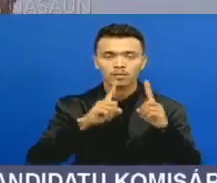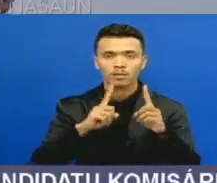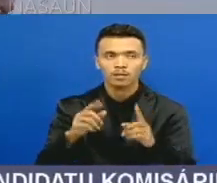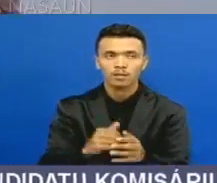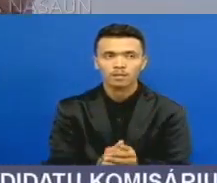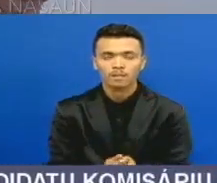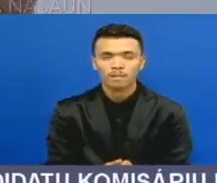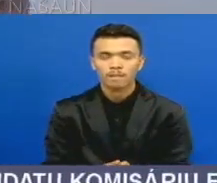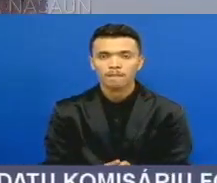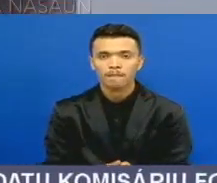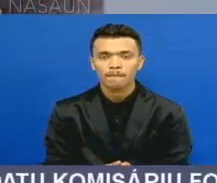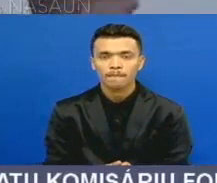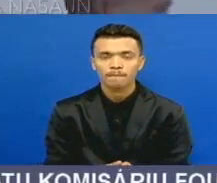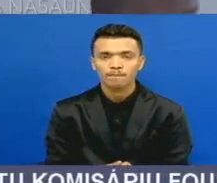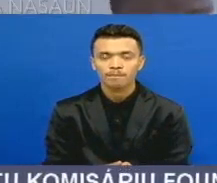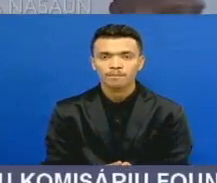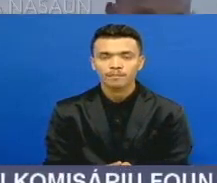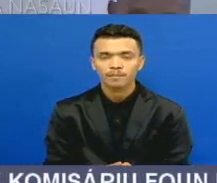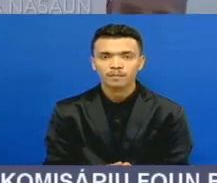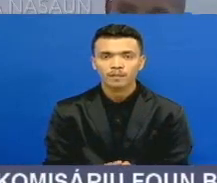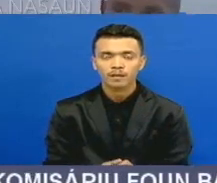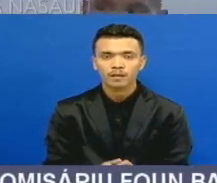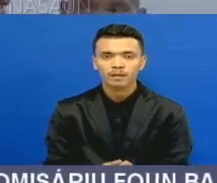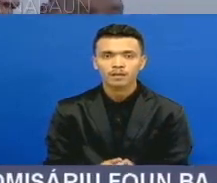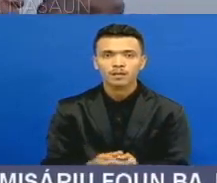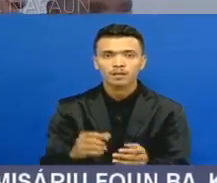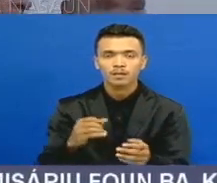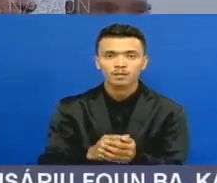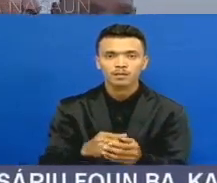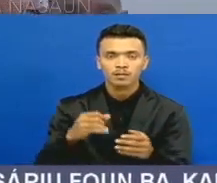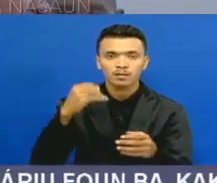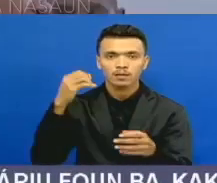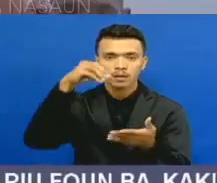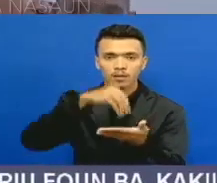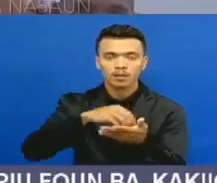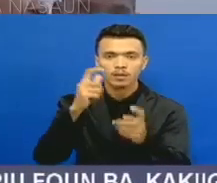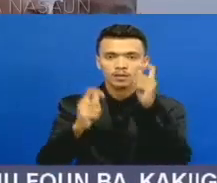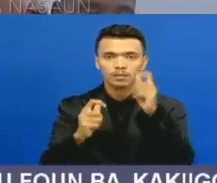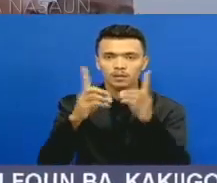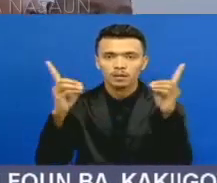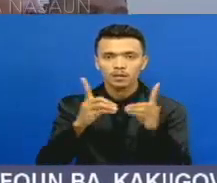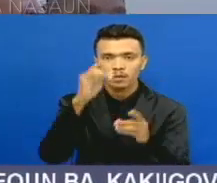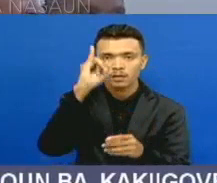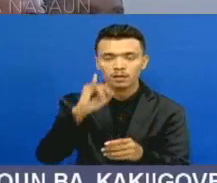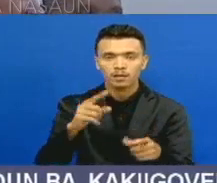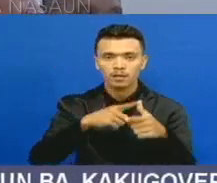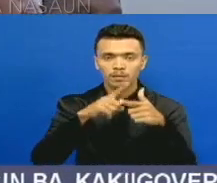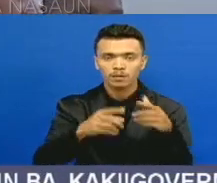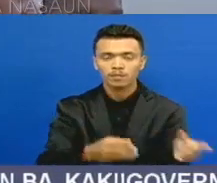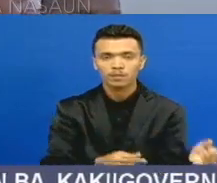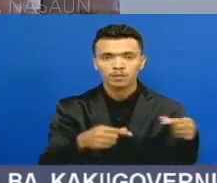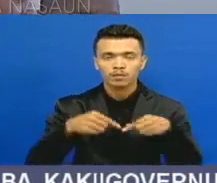deve recursare? Sì, recurso in tessera mai un sicraic. Tama il tribunale di lì, dopo il tribunale di lì, ma ora mai toma il